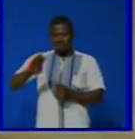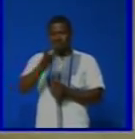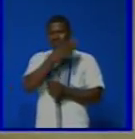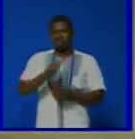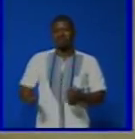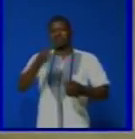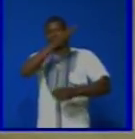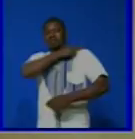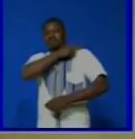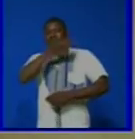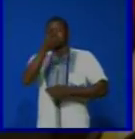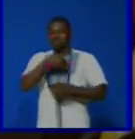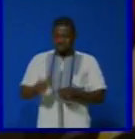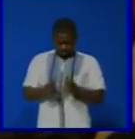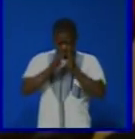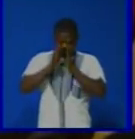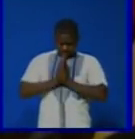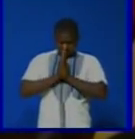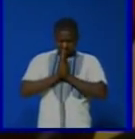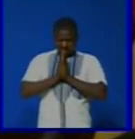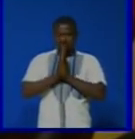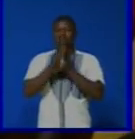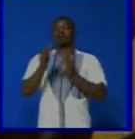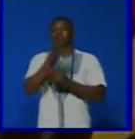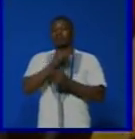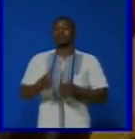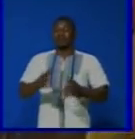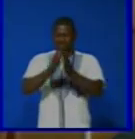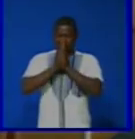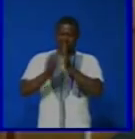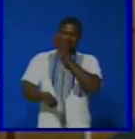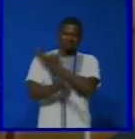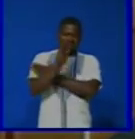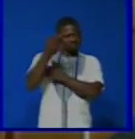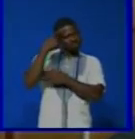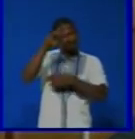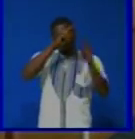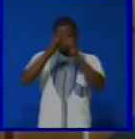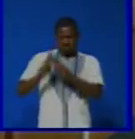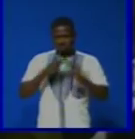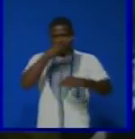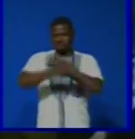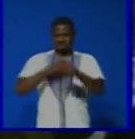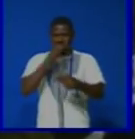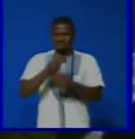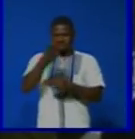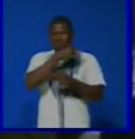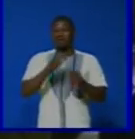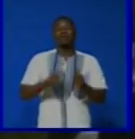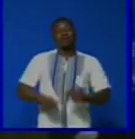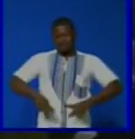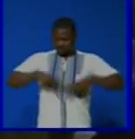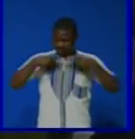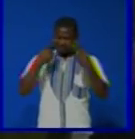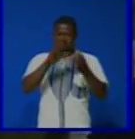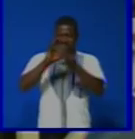en concertation. Ils implorent Allah pour l'unité nationale et la cohésion sociale au pays